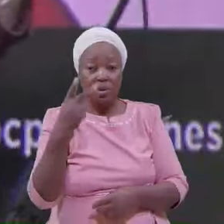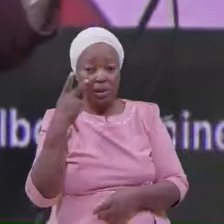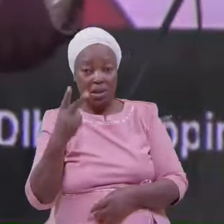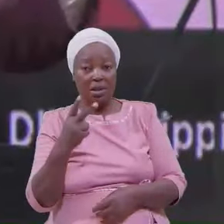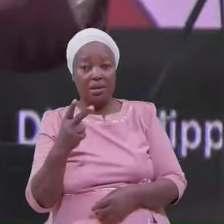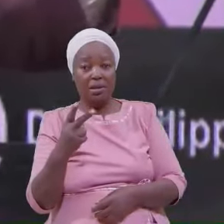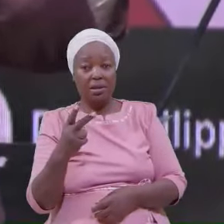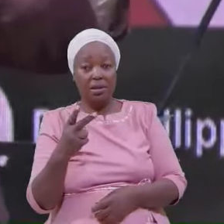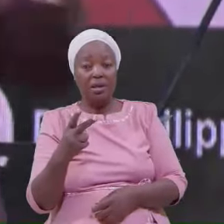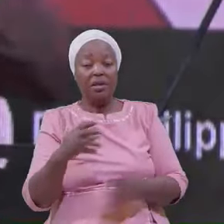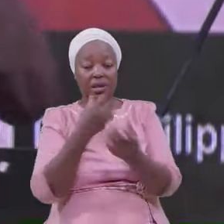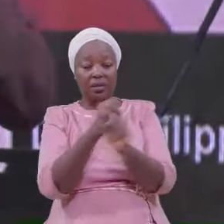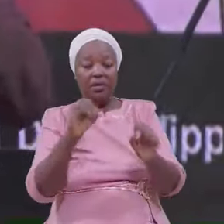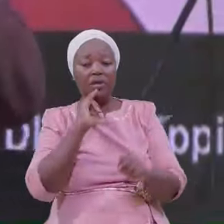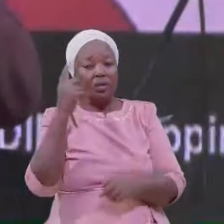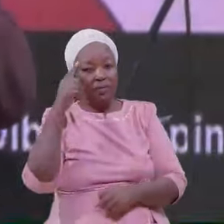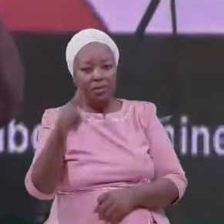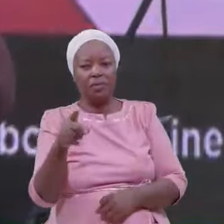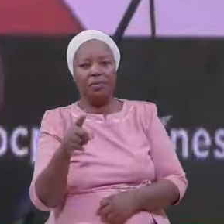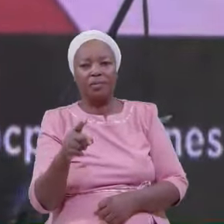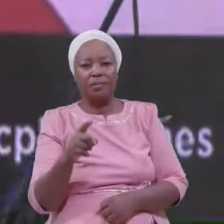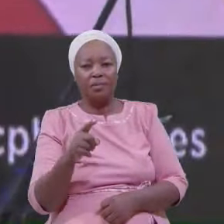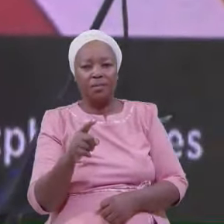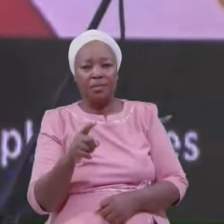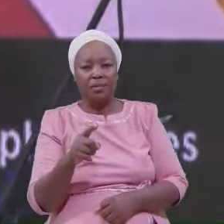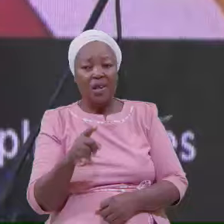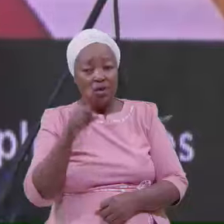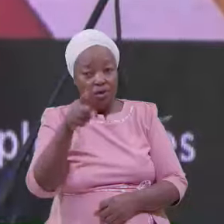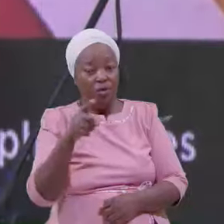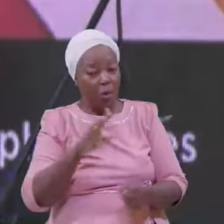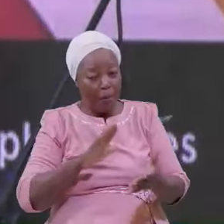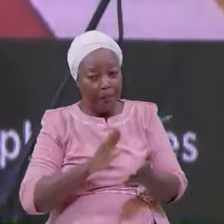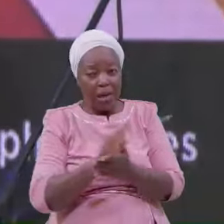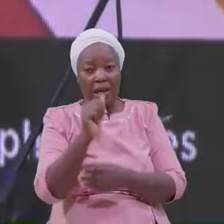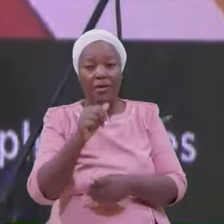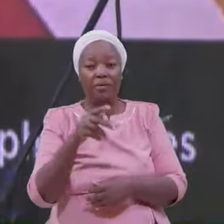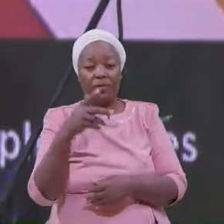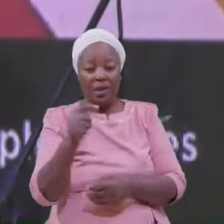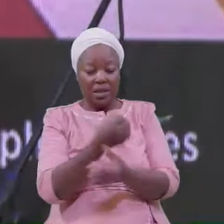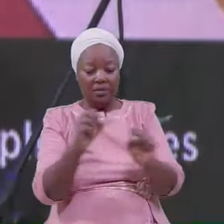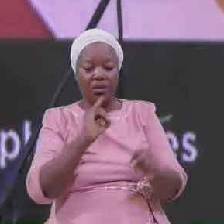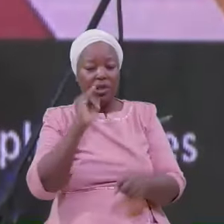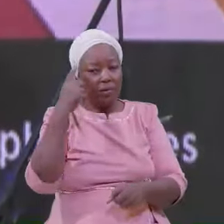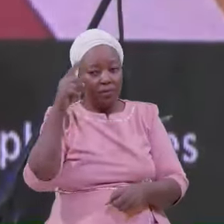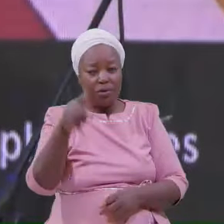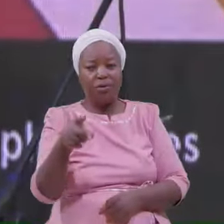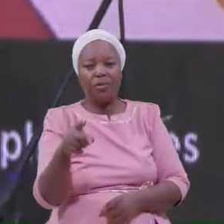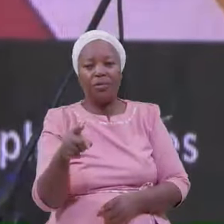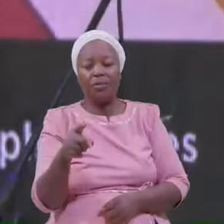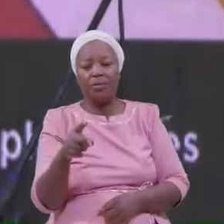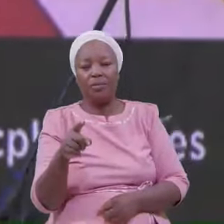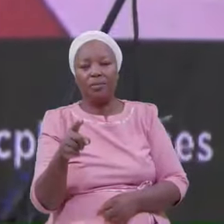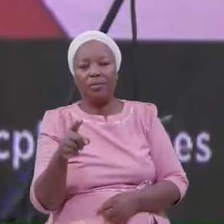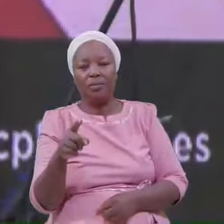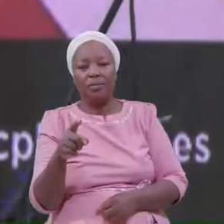Ang kaligtasan ay para sa iyo. You believe, salvation is for you. Manampalataya ka.